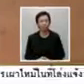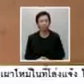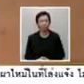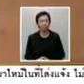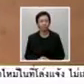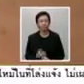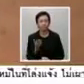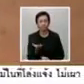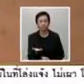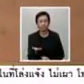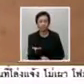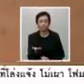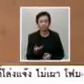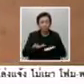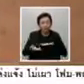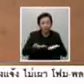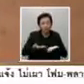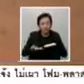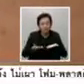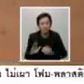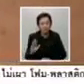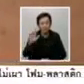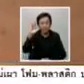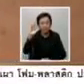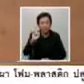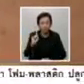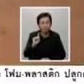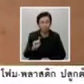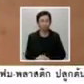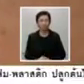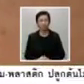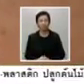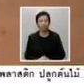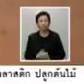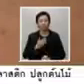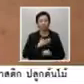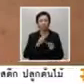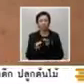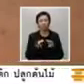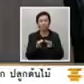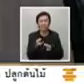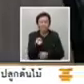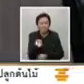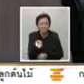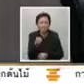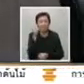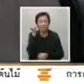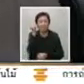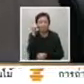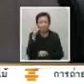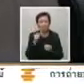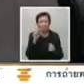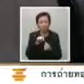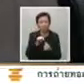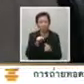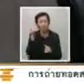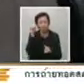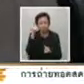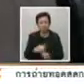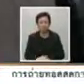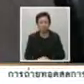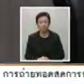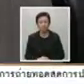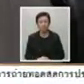จะหาลือหรือจะประท้วง ขออนุญาตชี้แจงนิดหนึ่งเพื่อให้เข้าใจตรงกันนะ ท่านให้ท่านสุ